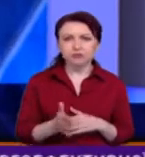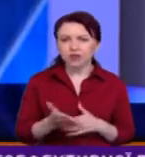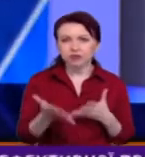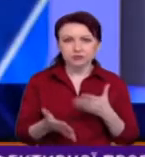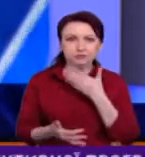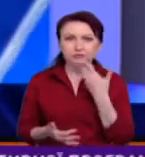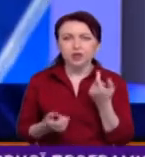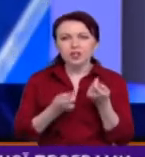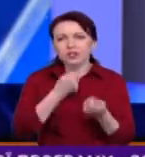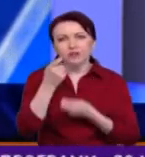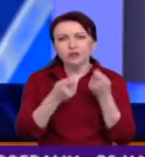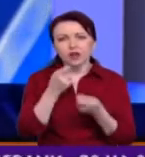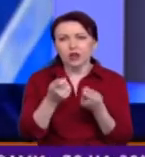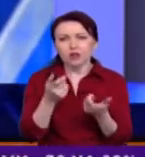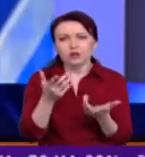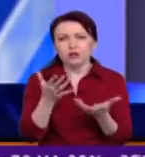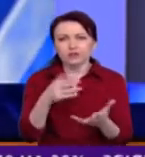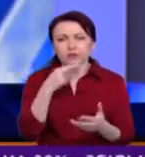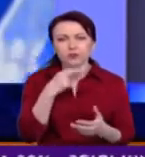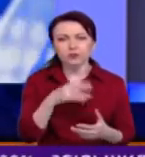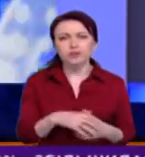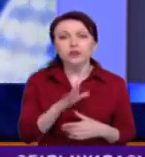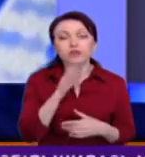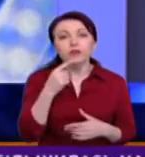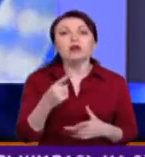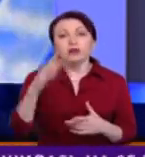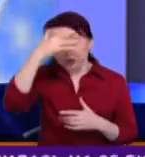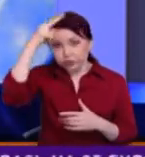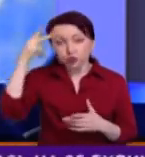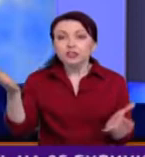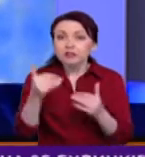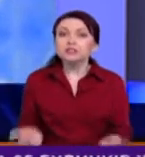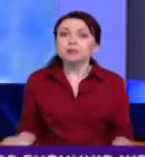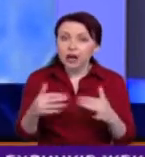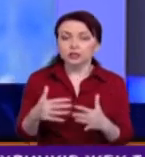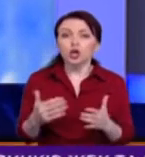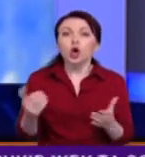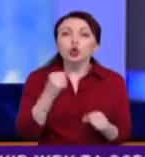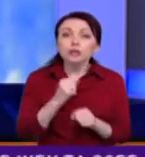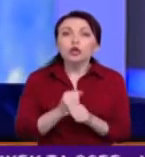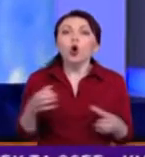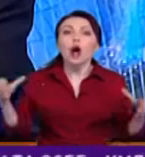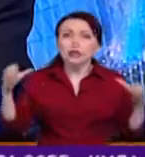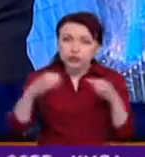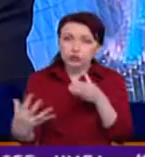особливо в деталі не вдаючись, але... Вона каже, давайте будемо збиратися і робити коаліцію нову.